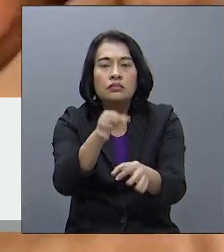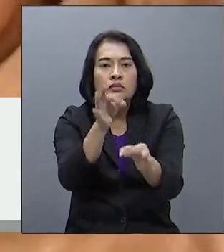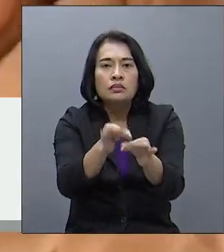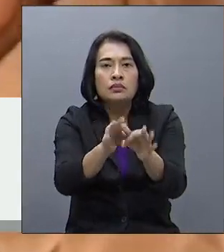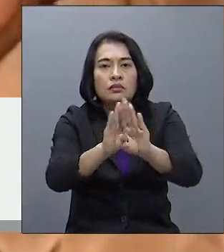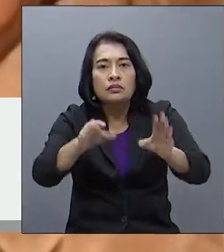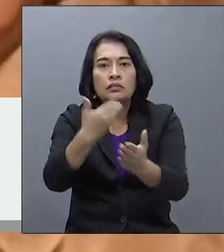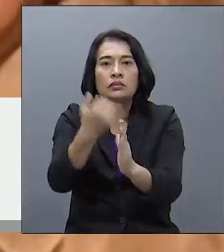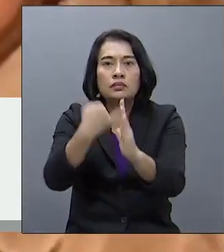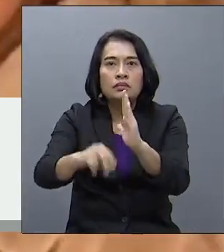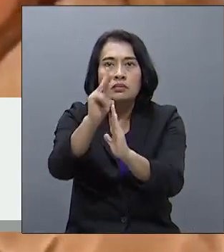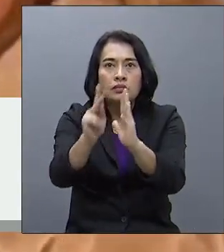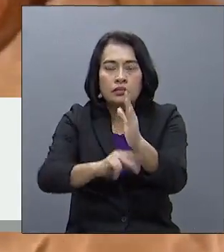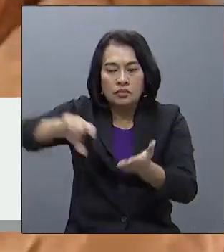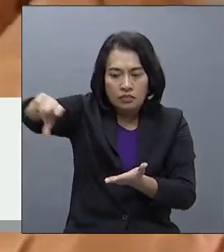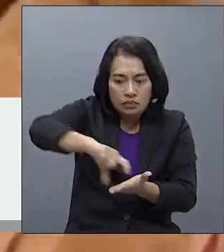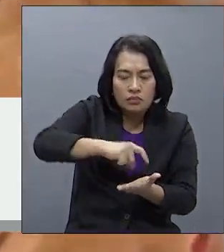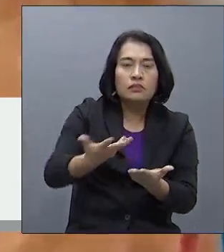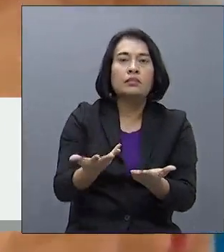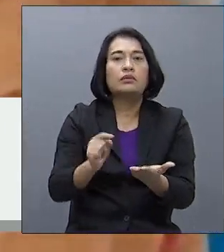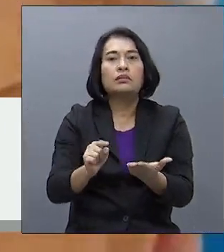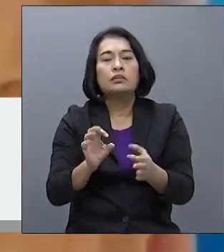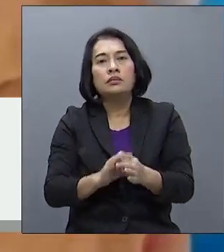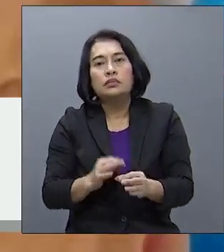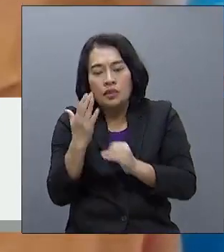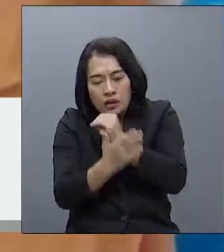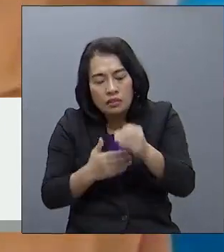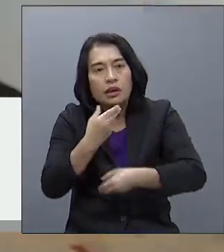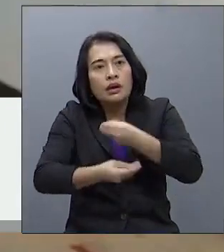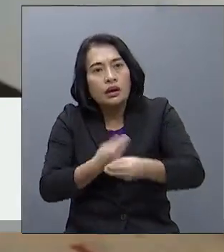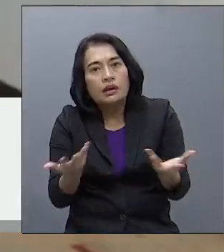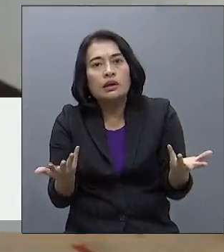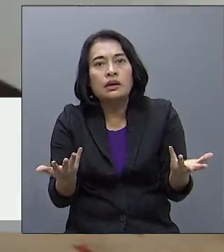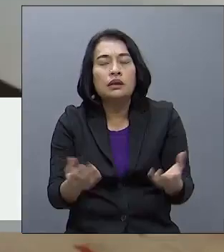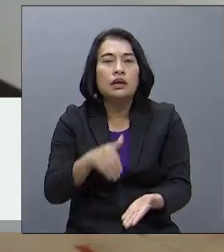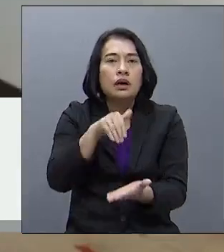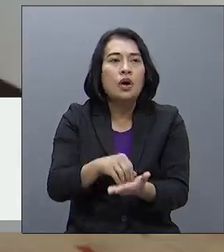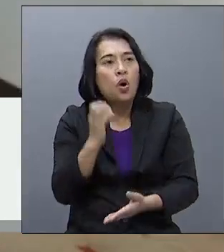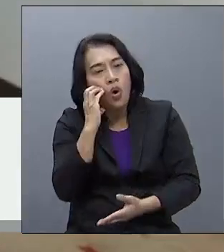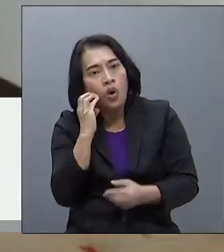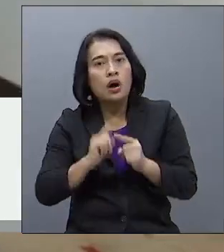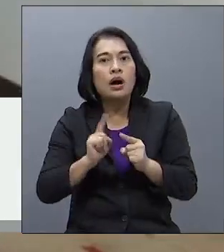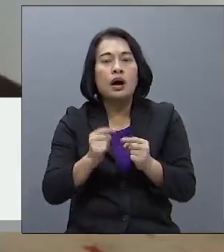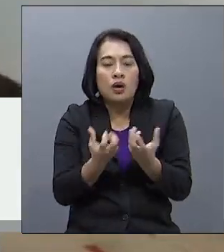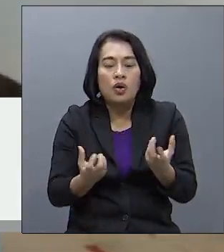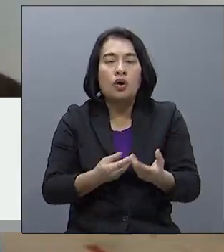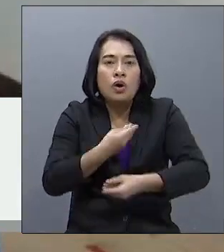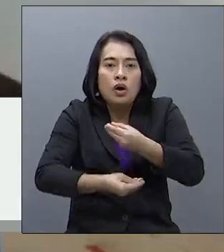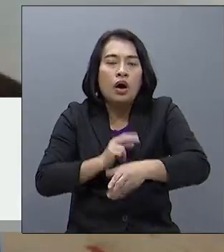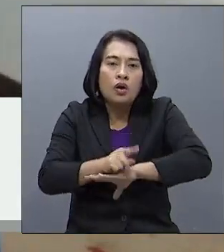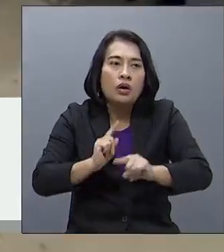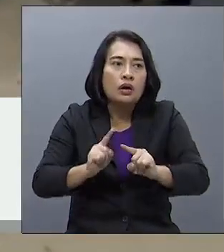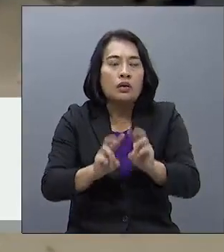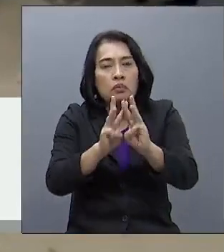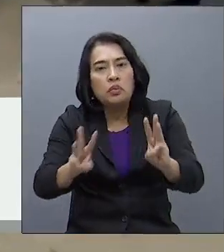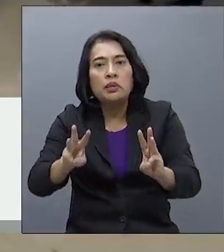อนเงินผิดกฎหมายไม่ว่าจะเป็นจากขบวนการค้ายาเสพติดแก๊งคอลเซ็นเตอร์ขายสินค้าออนไลน์หรือว่าเว็บพนันออนไลน์ห